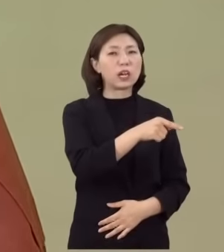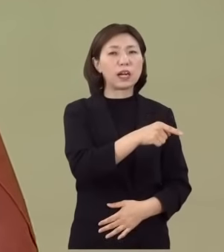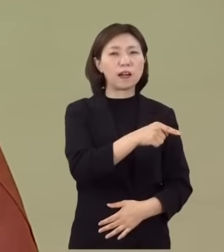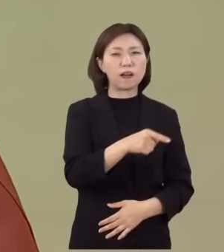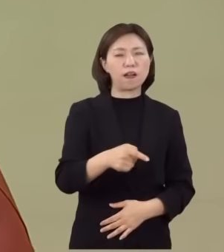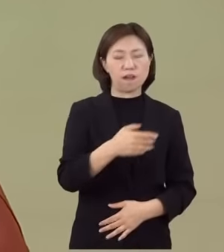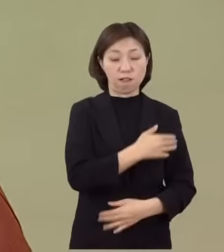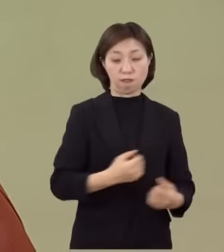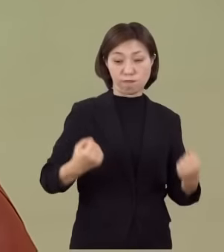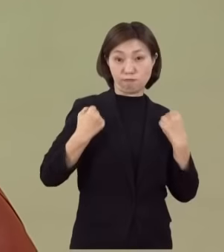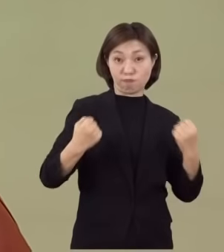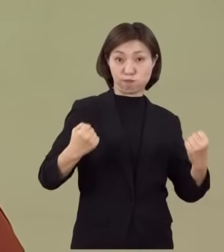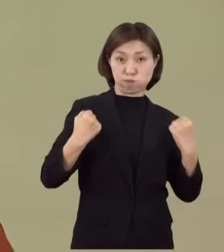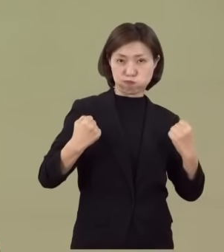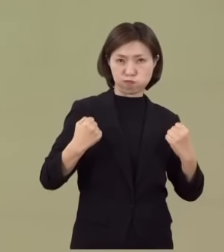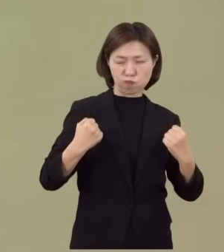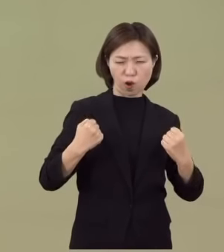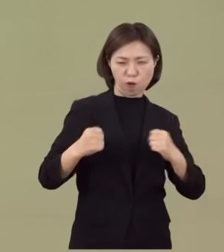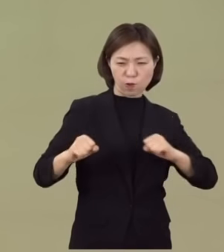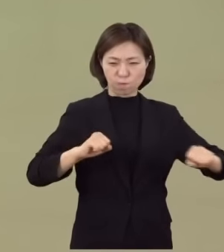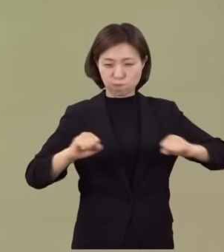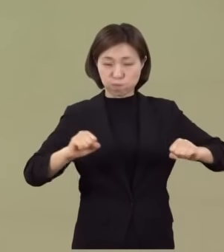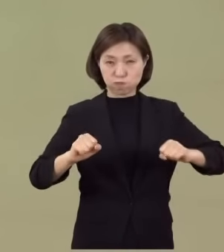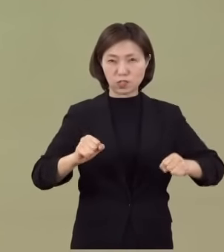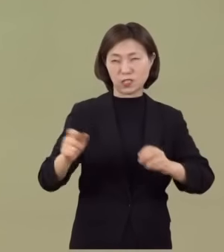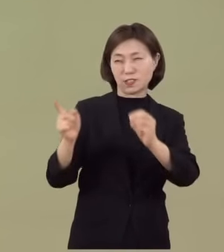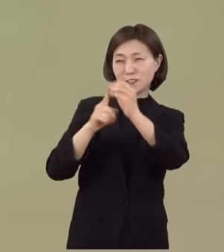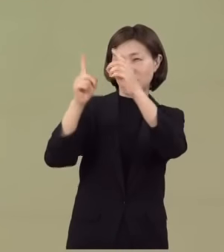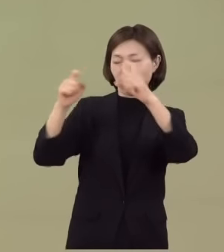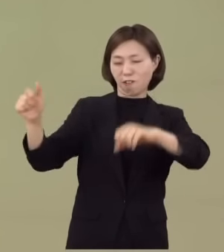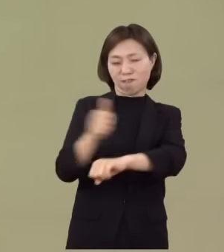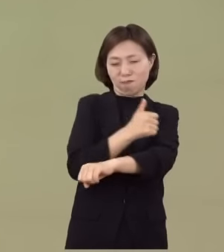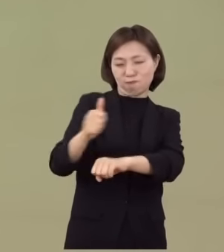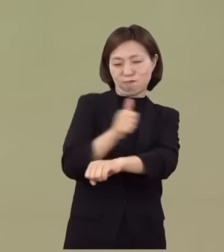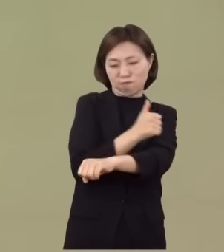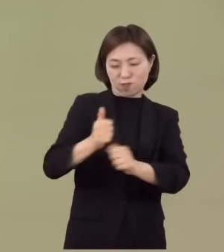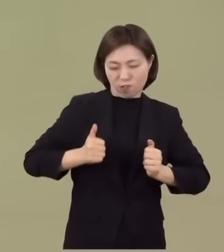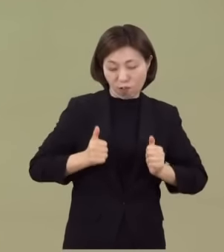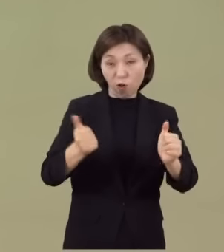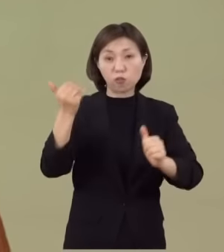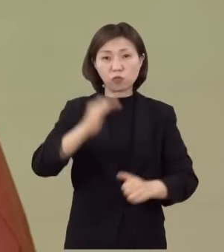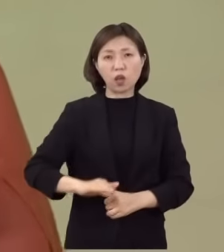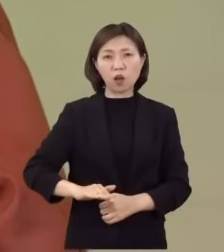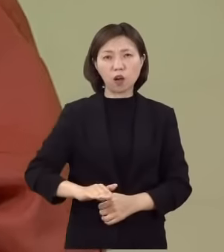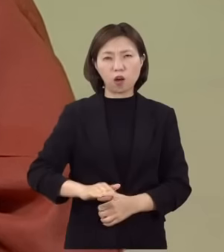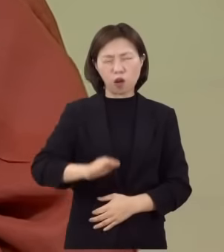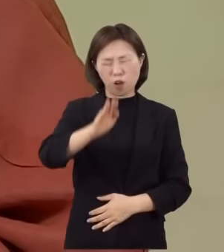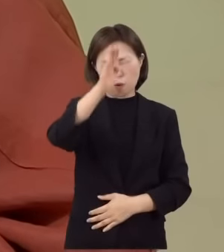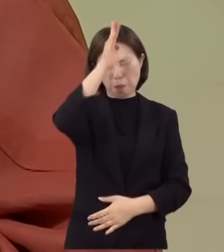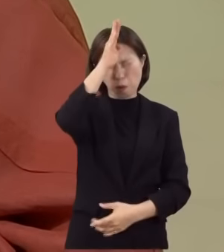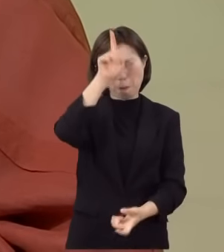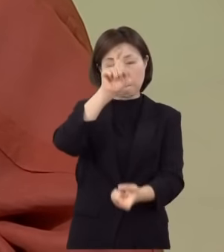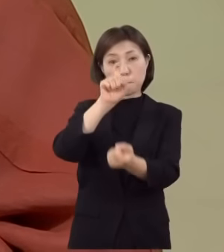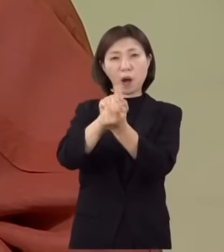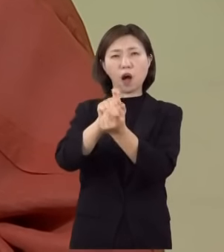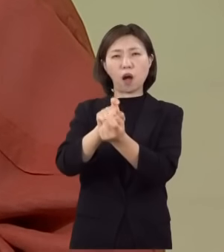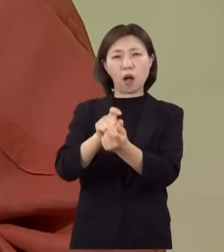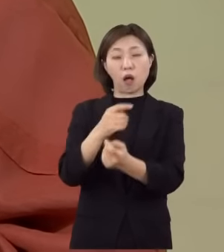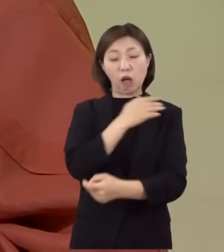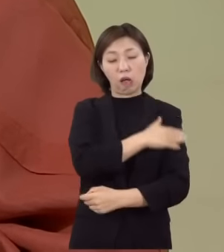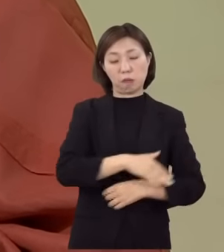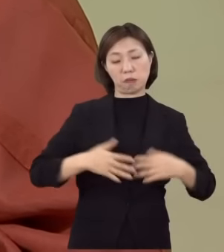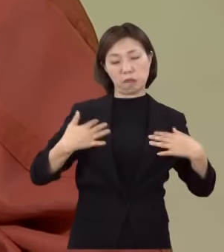분들은 오히려 건강할 때는 절에도 열심히 다니고 기도도 좀 하시더니 건강이 완전히